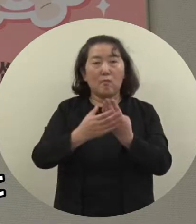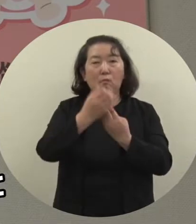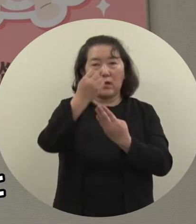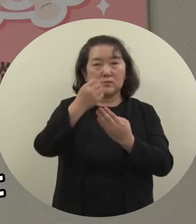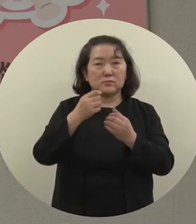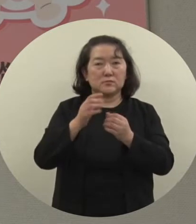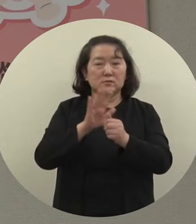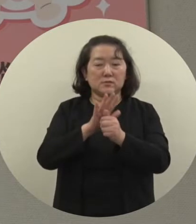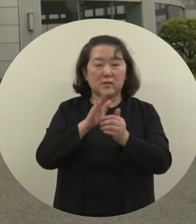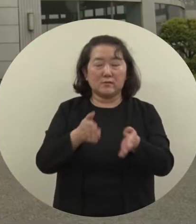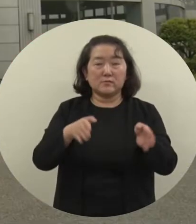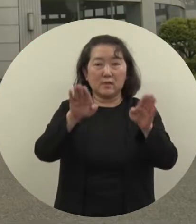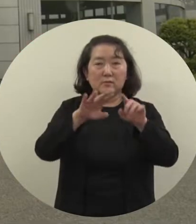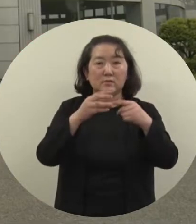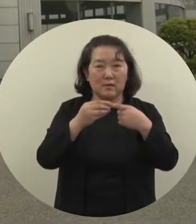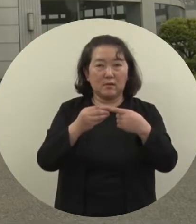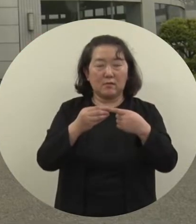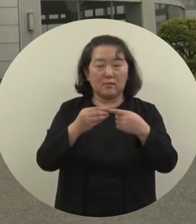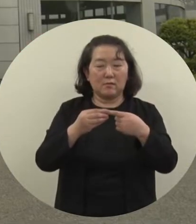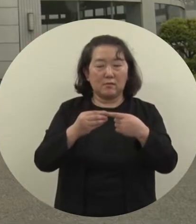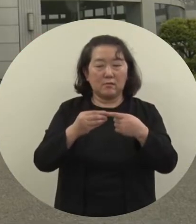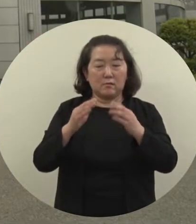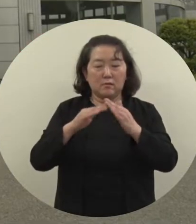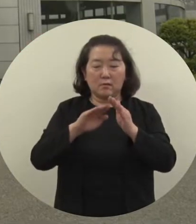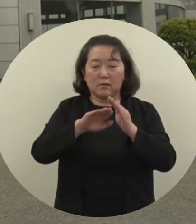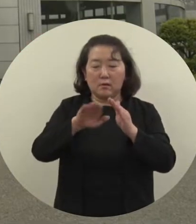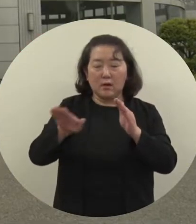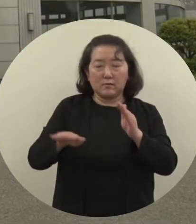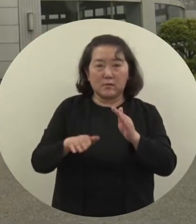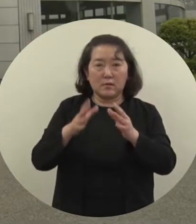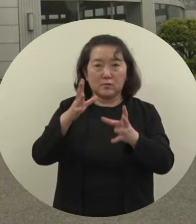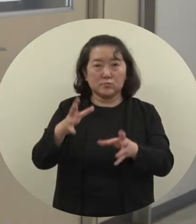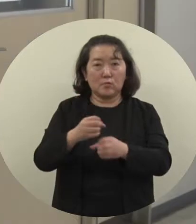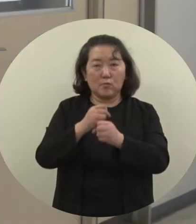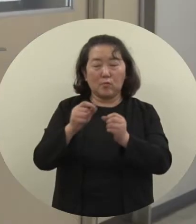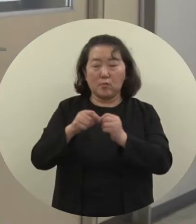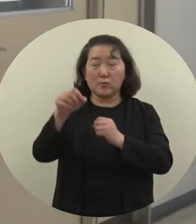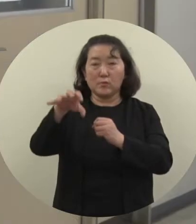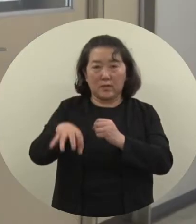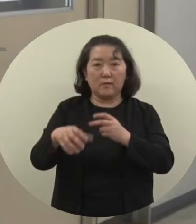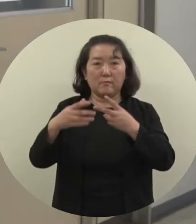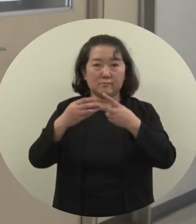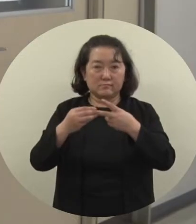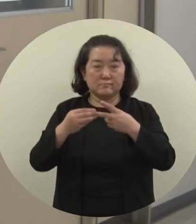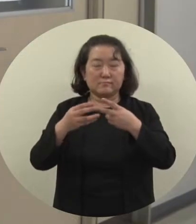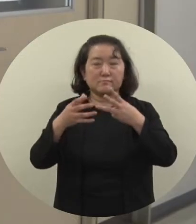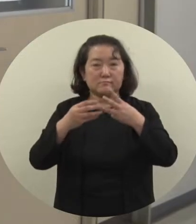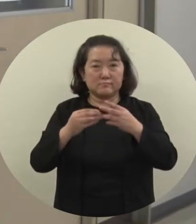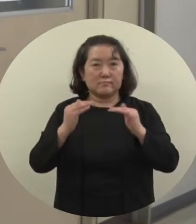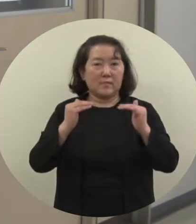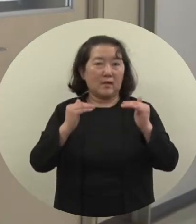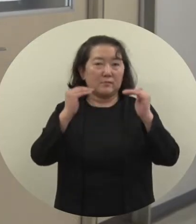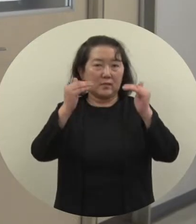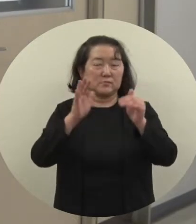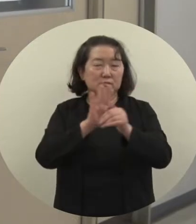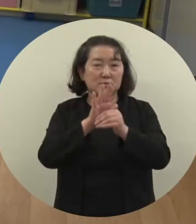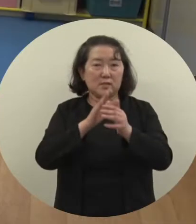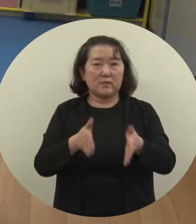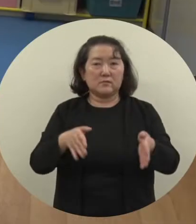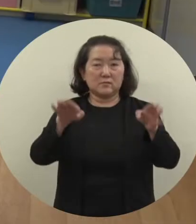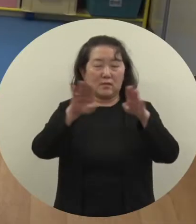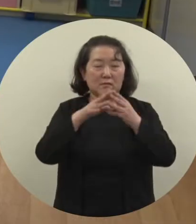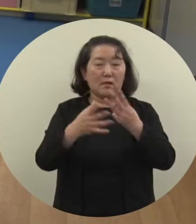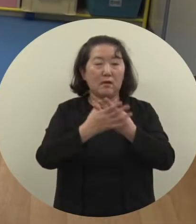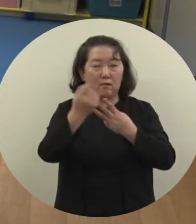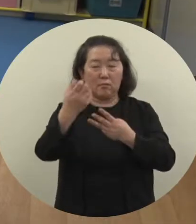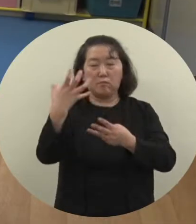と、新たに設置された子ども家庭総合支援拠点、さらに発達支援セン